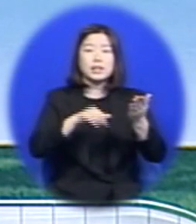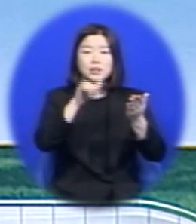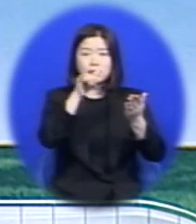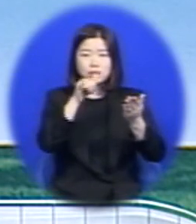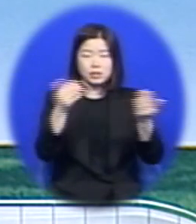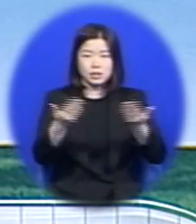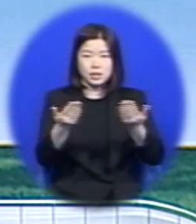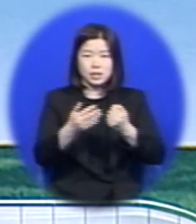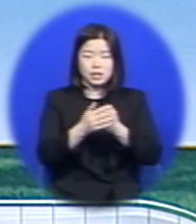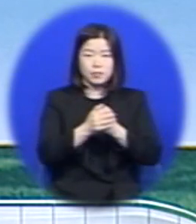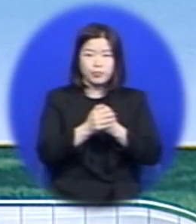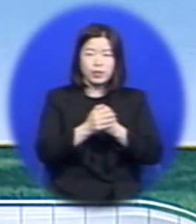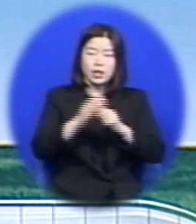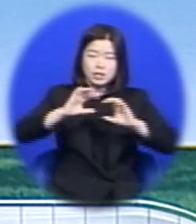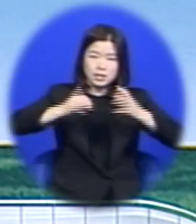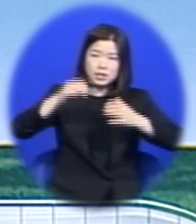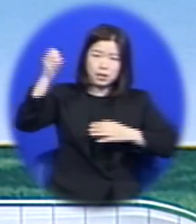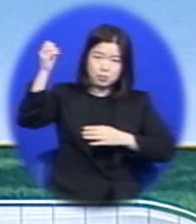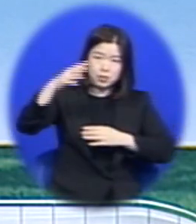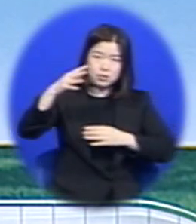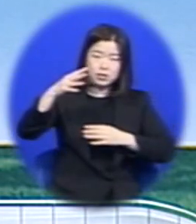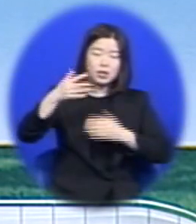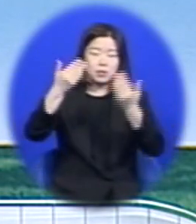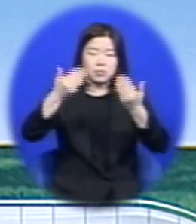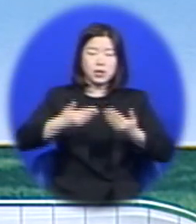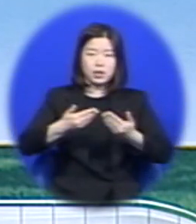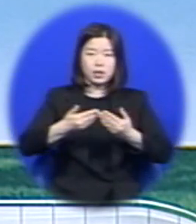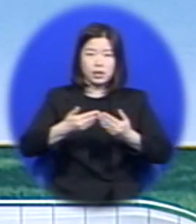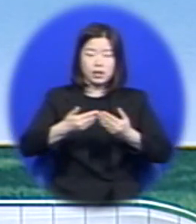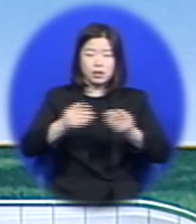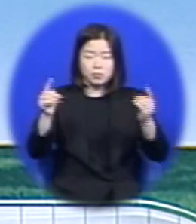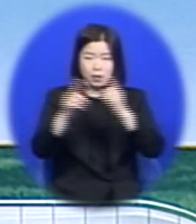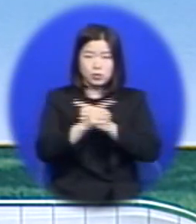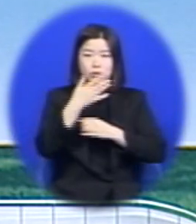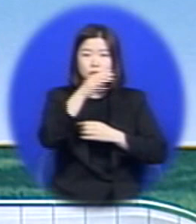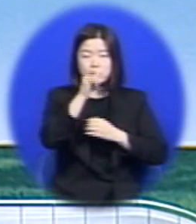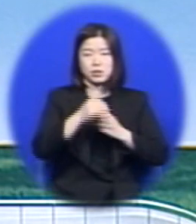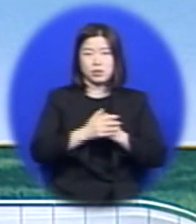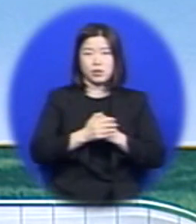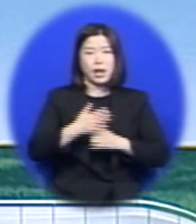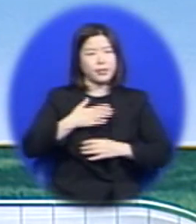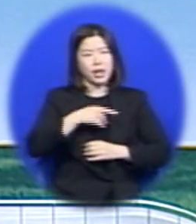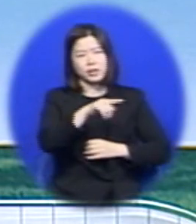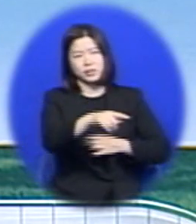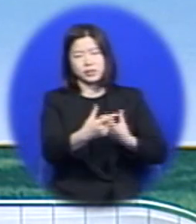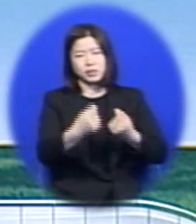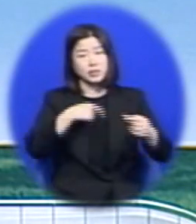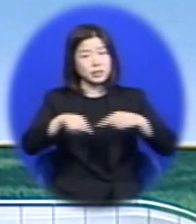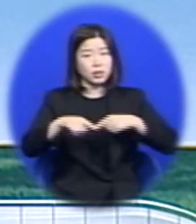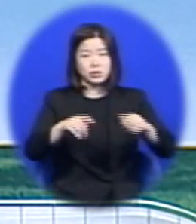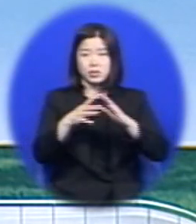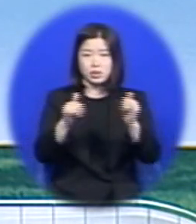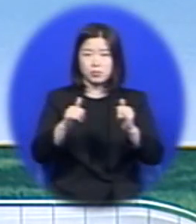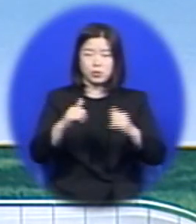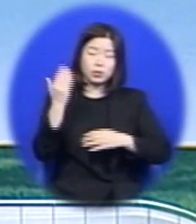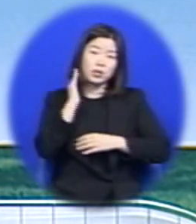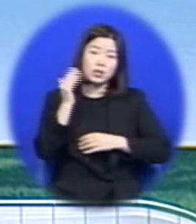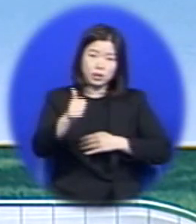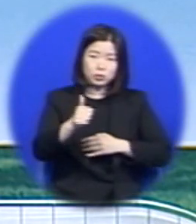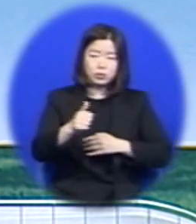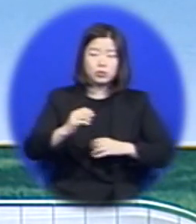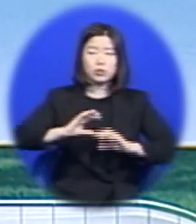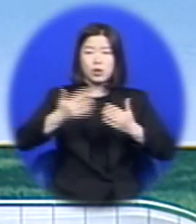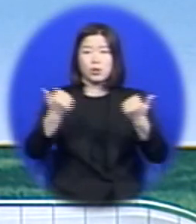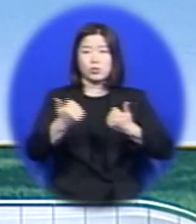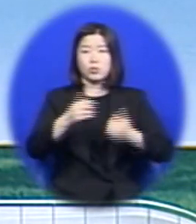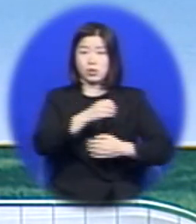수 있는 힘을 얻게 된 거죠. 어떤 사람은 나는 그와 같은 어떤 정치인도 대통령도 국회의원도